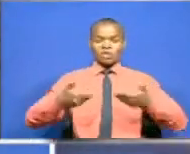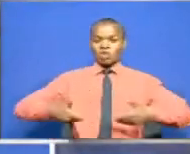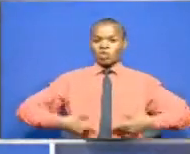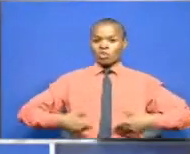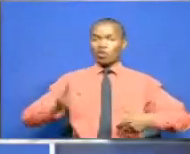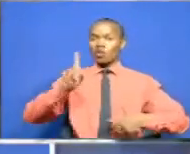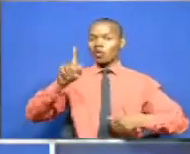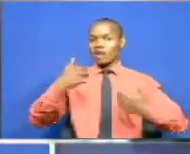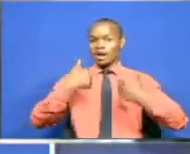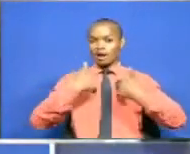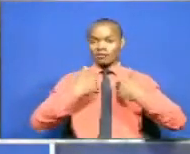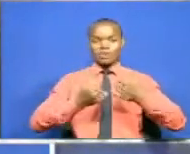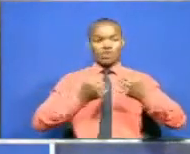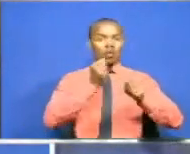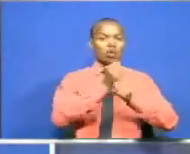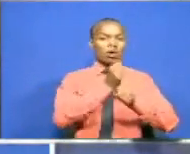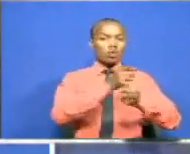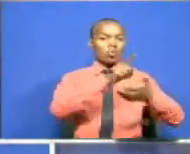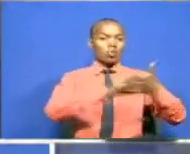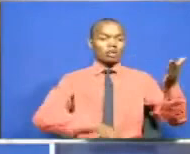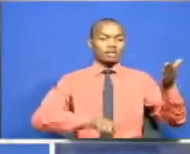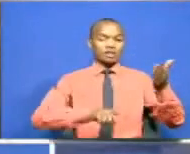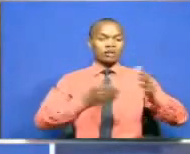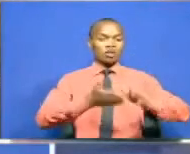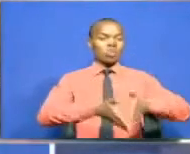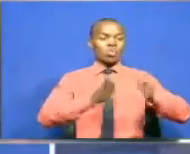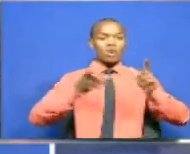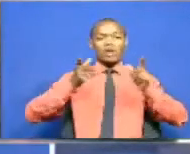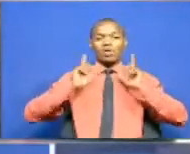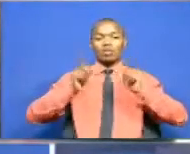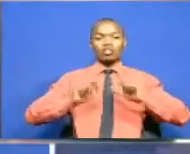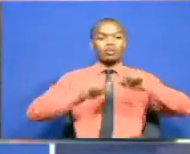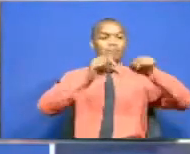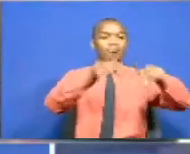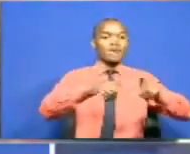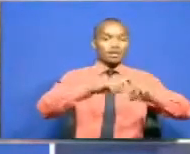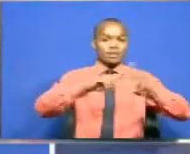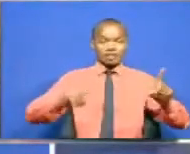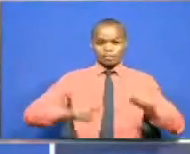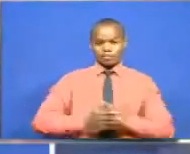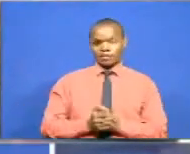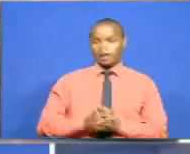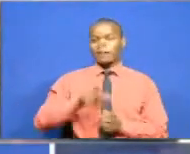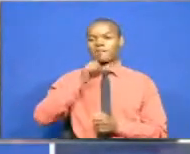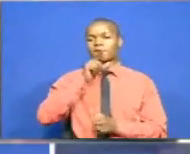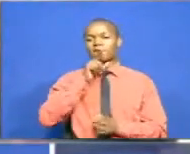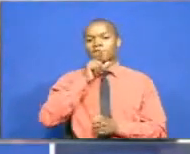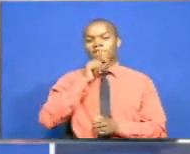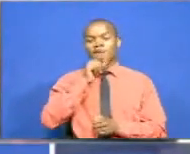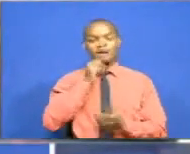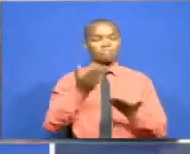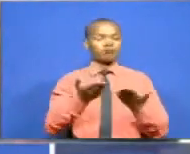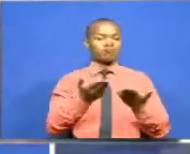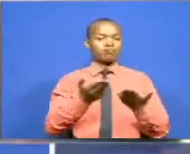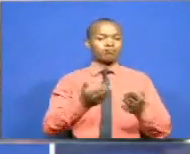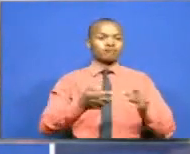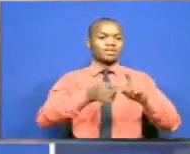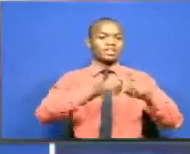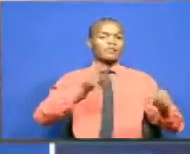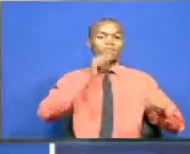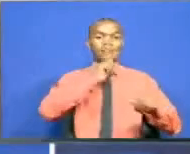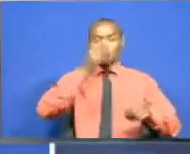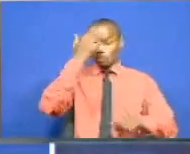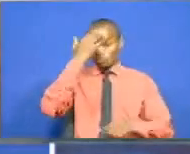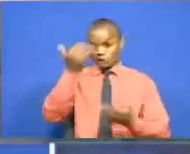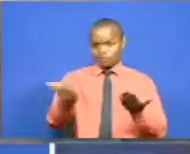Siku moja wakawa na kazi yao kuvamia lori. Kumbe babake alipewa lift kwa ile lori akawa babake bila kujua. Kwa hivyo bunduki ikiwa mkono haramu bado tu ni ya